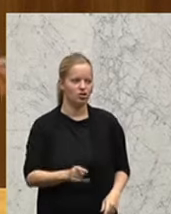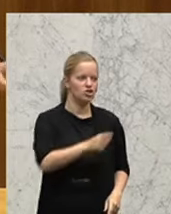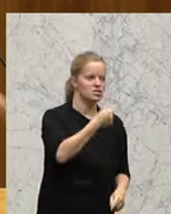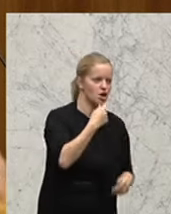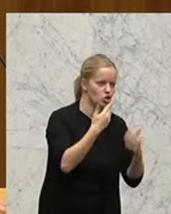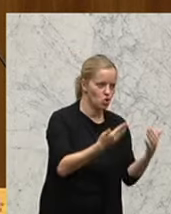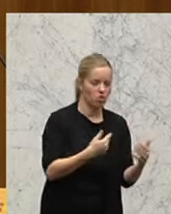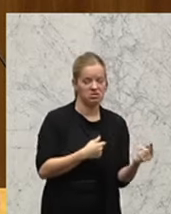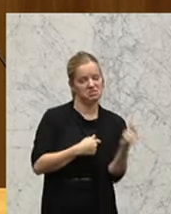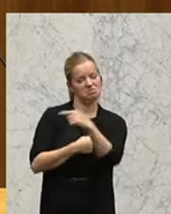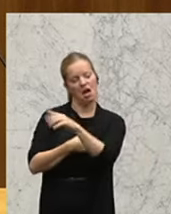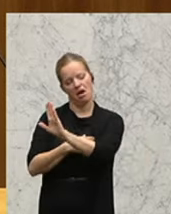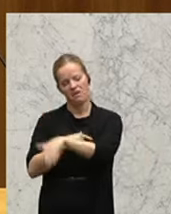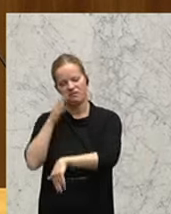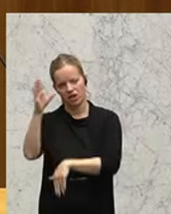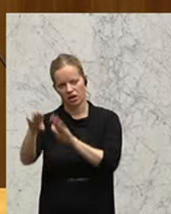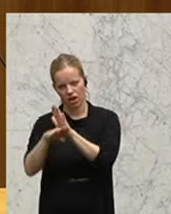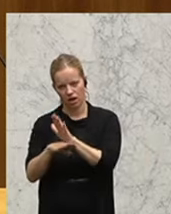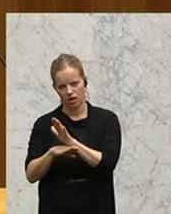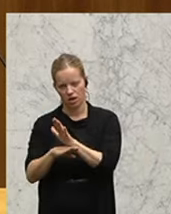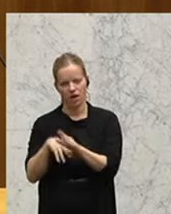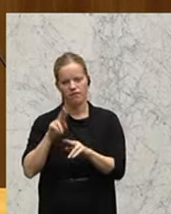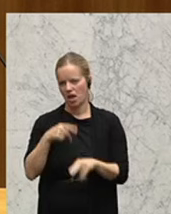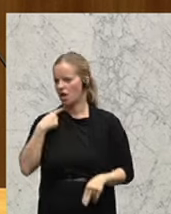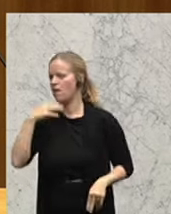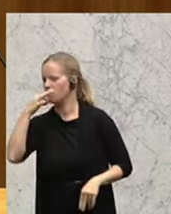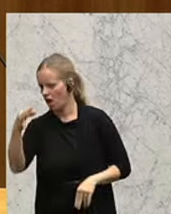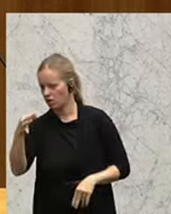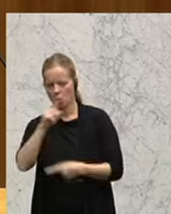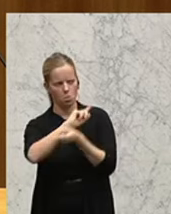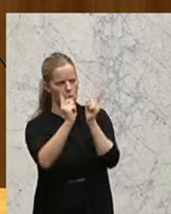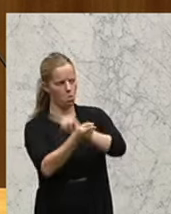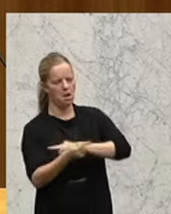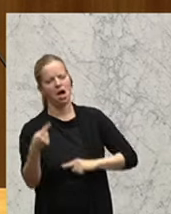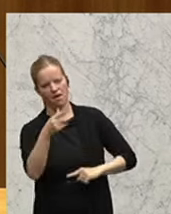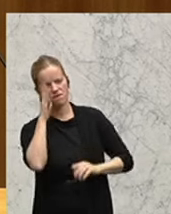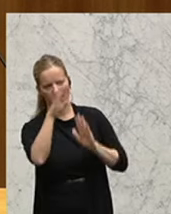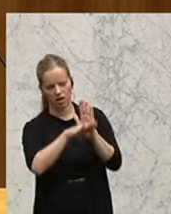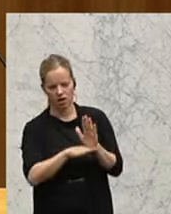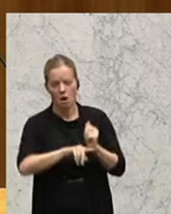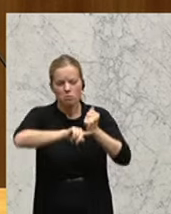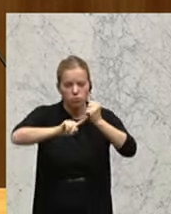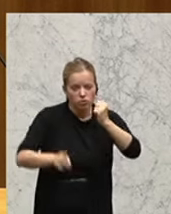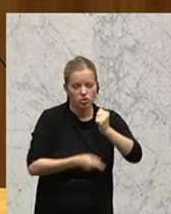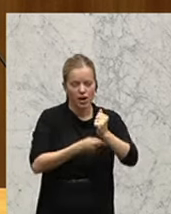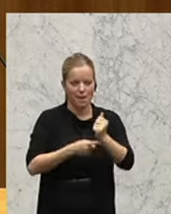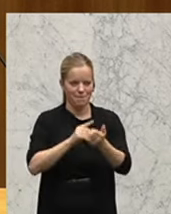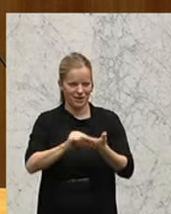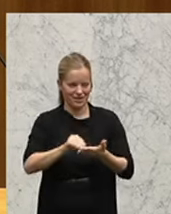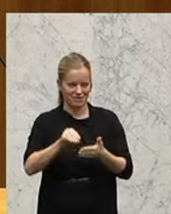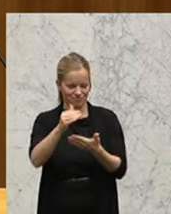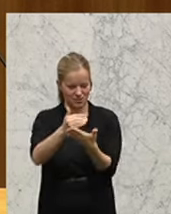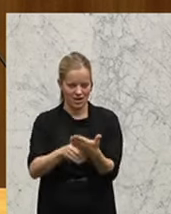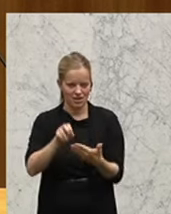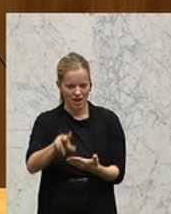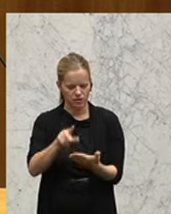sagt, das regelt dann der andere. Und wenn wir im Budgetbericht auf der Seite 13 lesen, ein Bonus-Malus-System